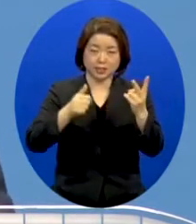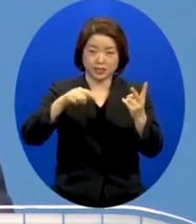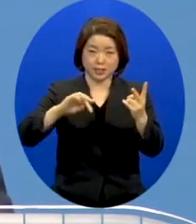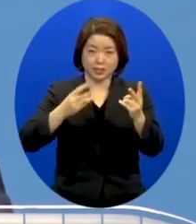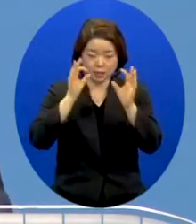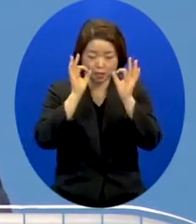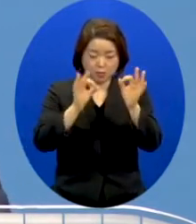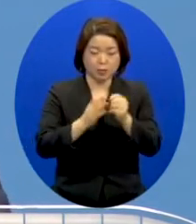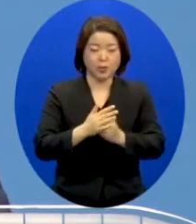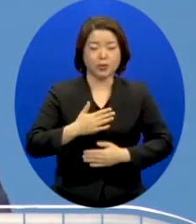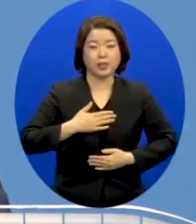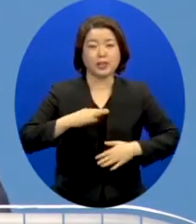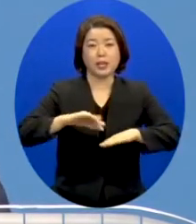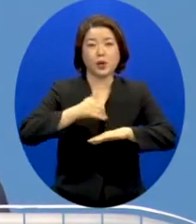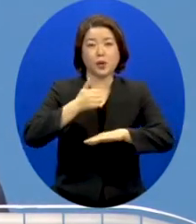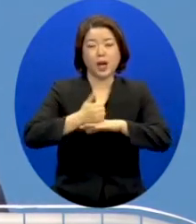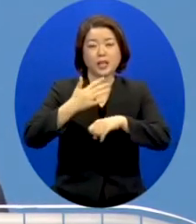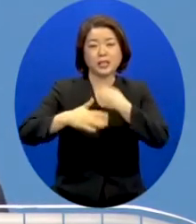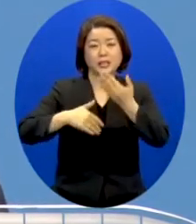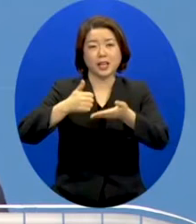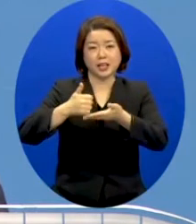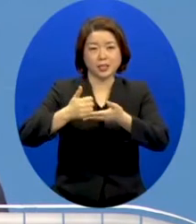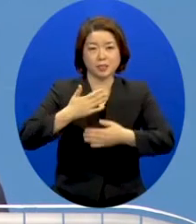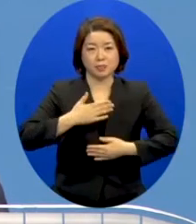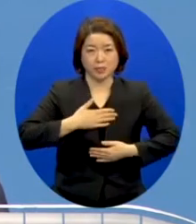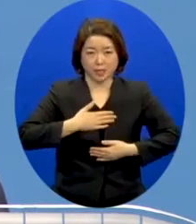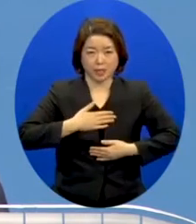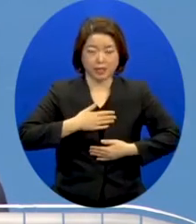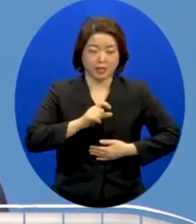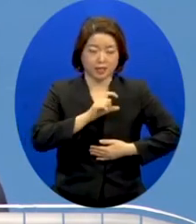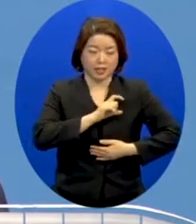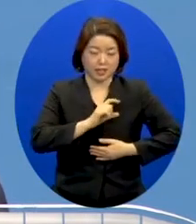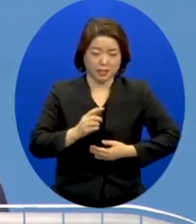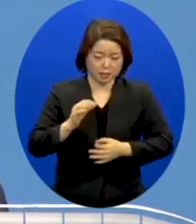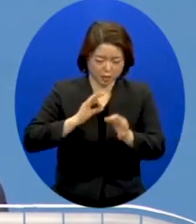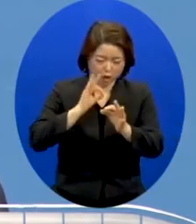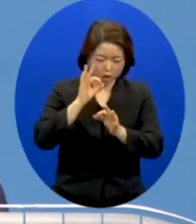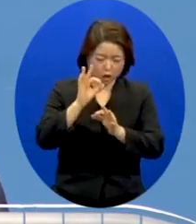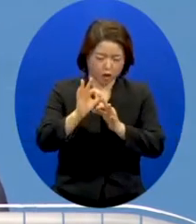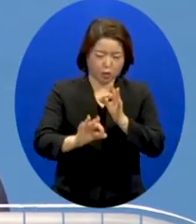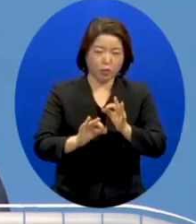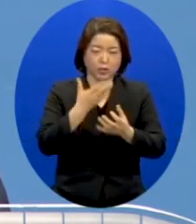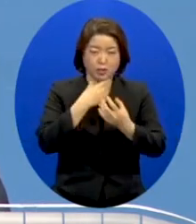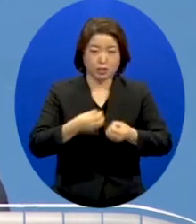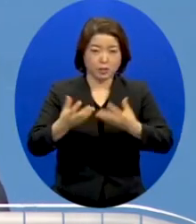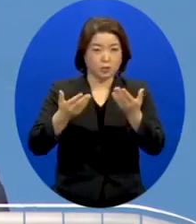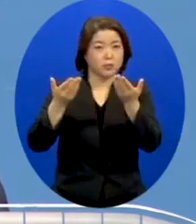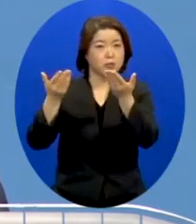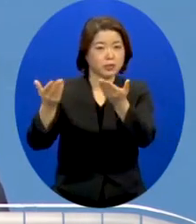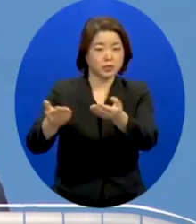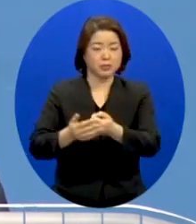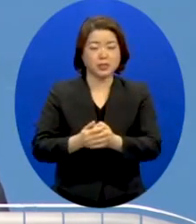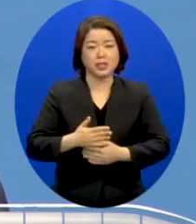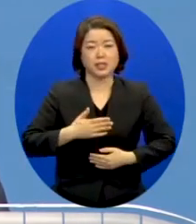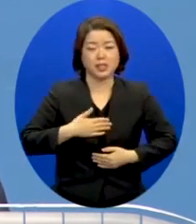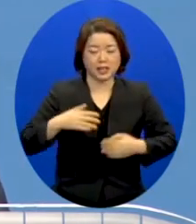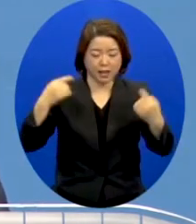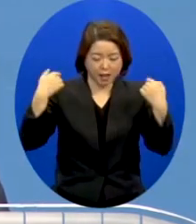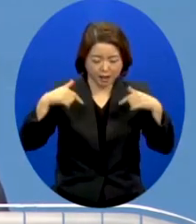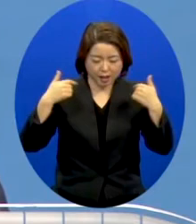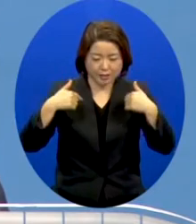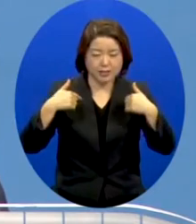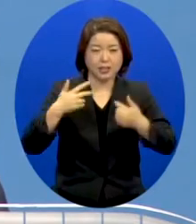하나님 내가 주님을 높이며 주님의 이름을 영원토록 성 추가됩니다 내가 날마다 주님을 송축하며